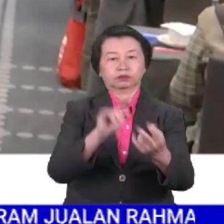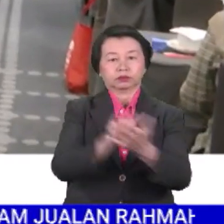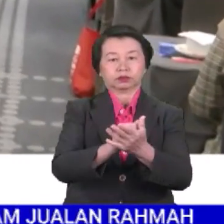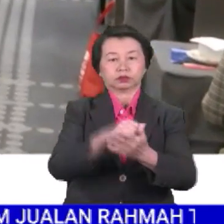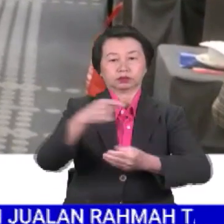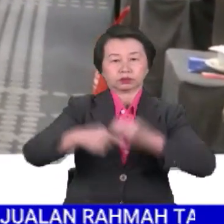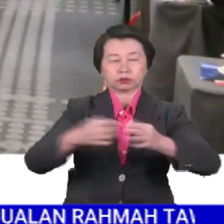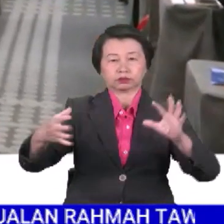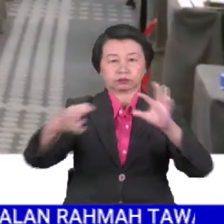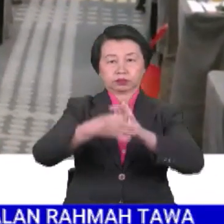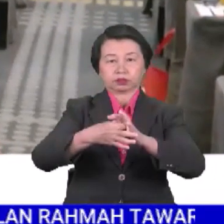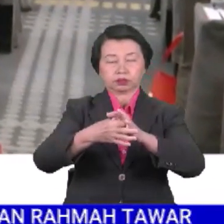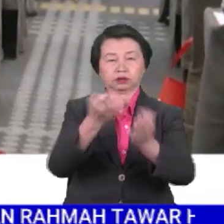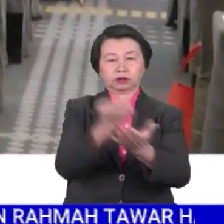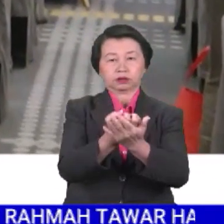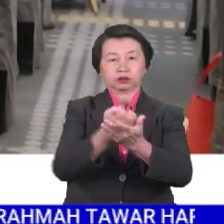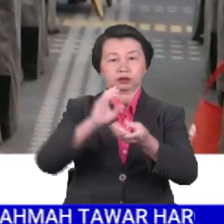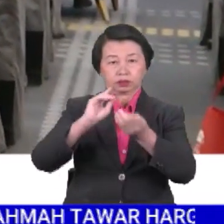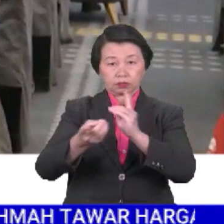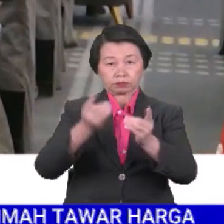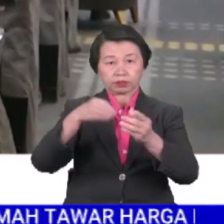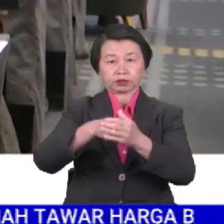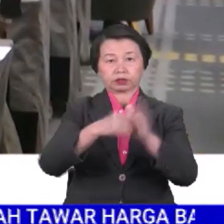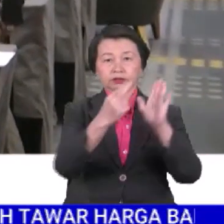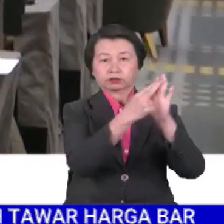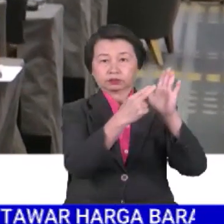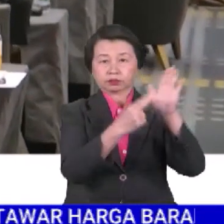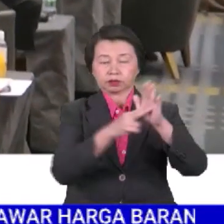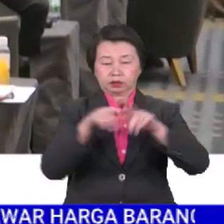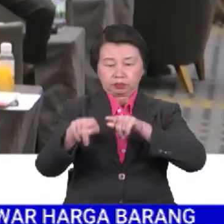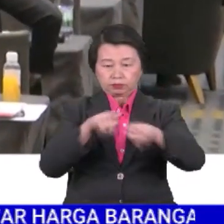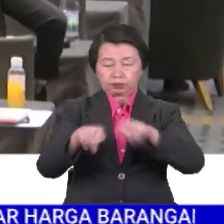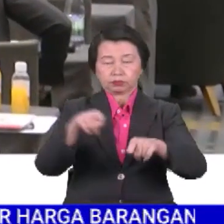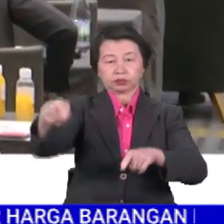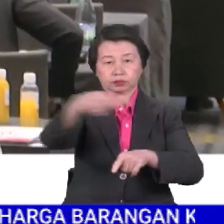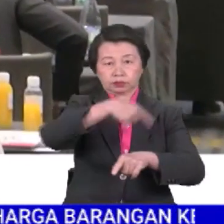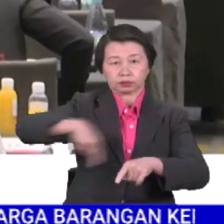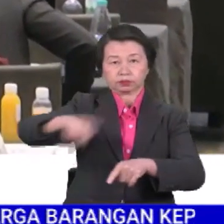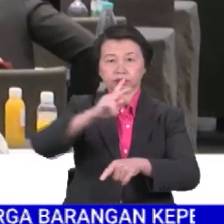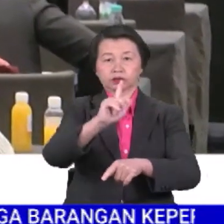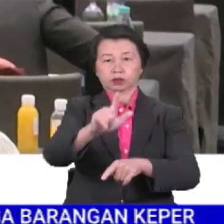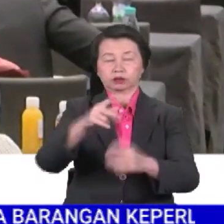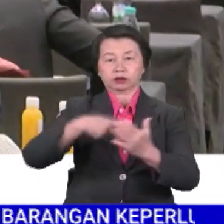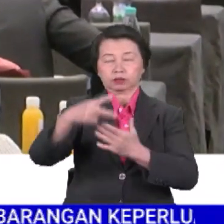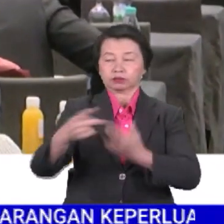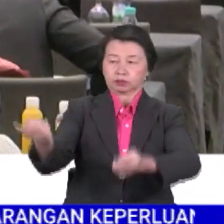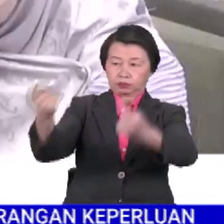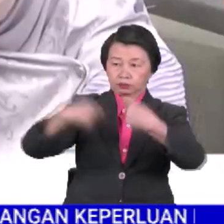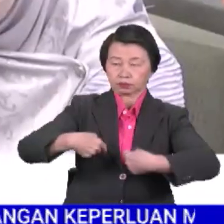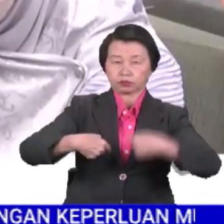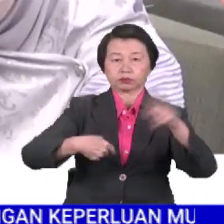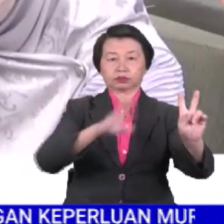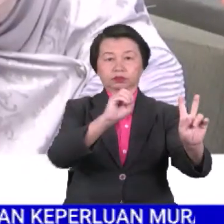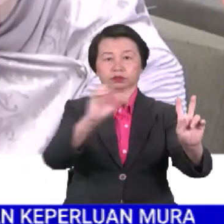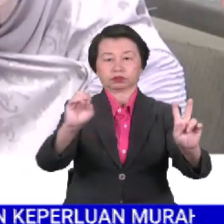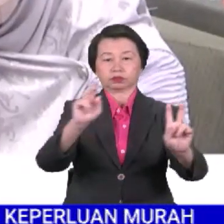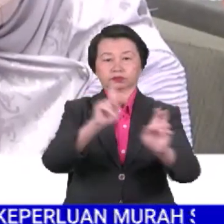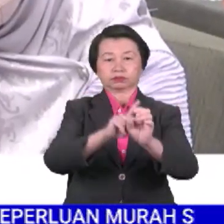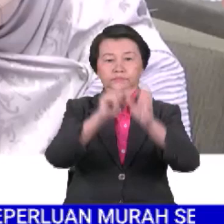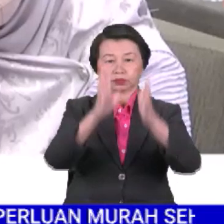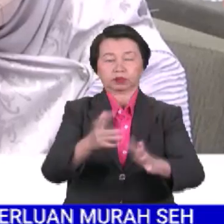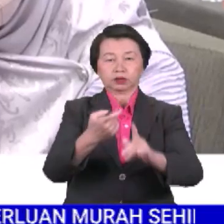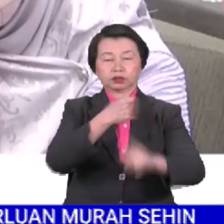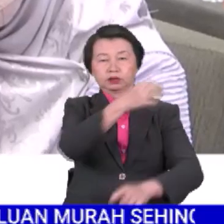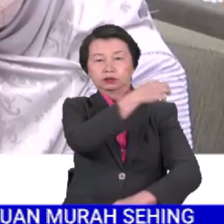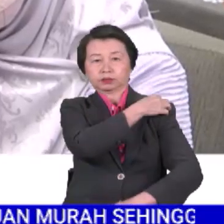tentang penggabungan dan ekonomi digital Dalam undang-undang persaingan di Kuala Lumpur program dari diri lebih 200 peserta terdiri dari